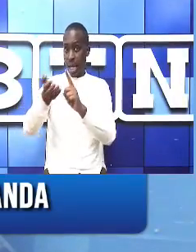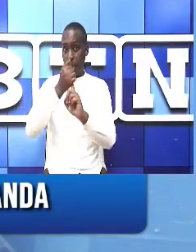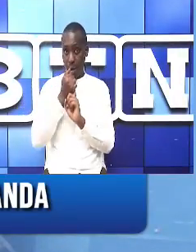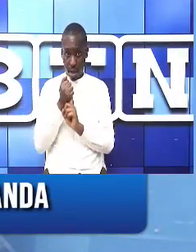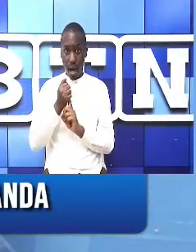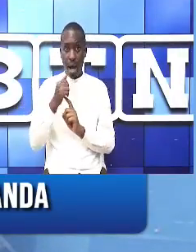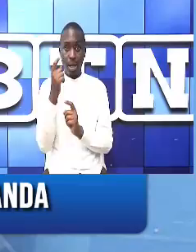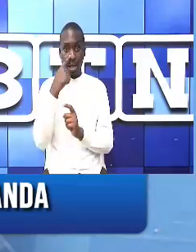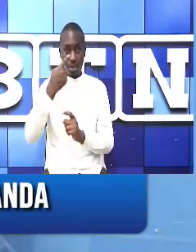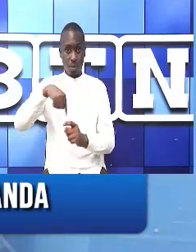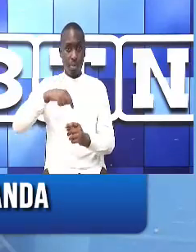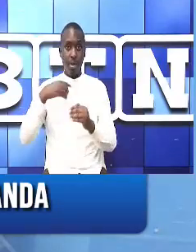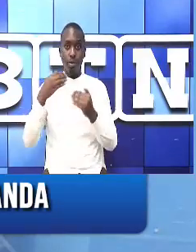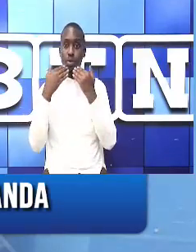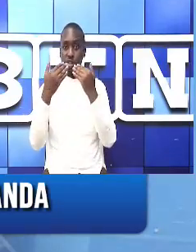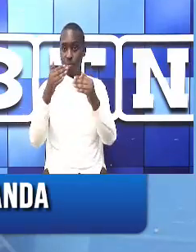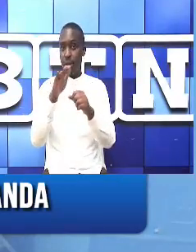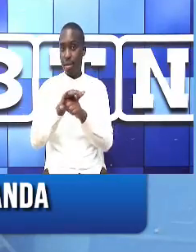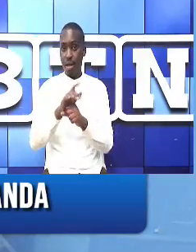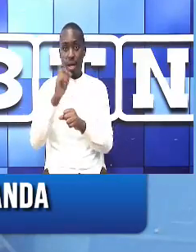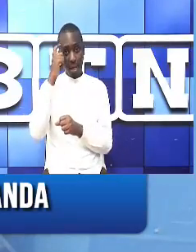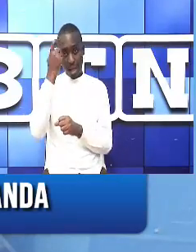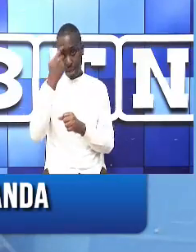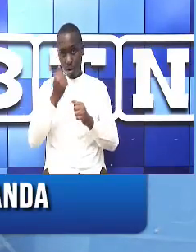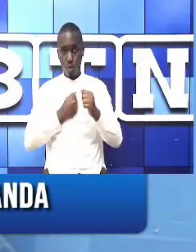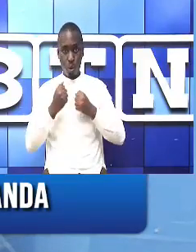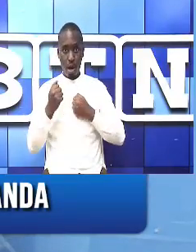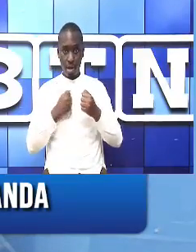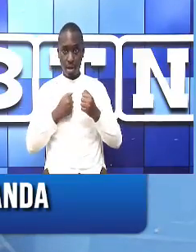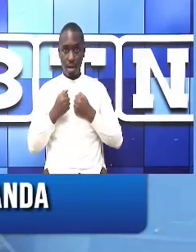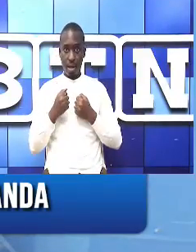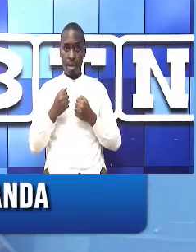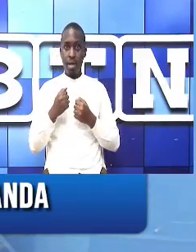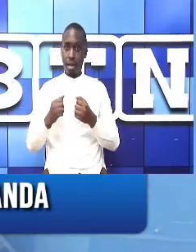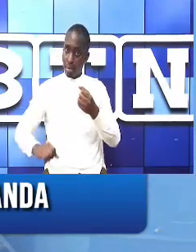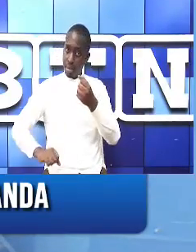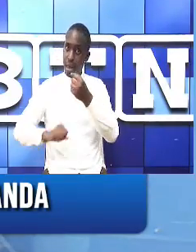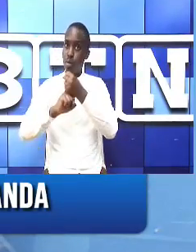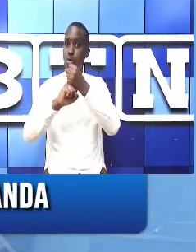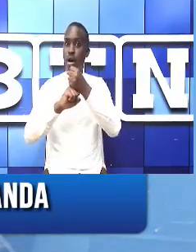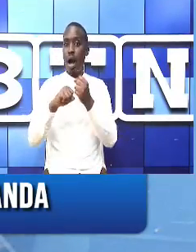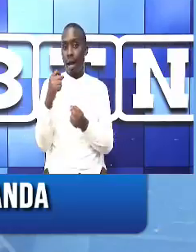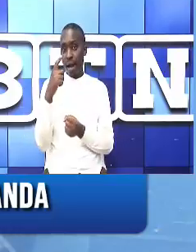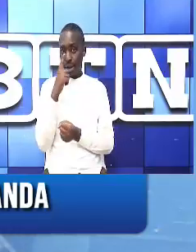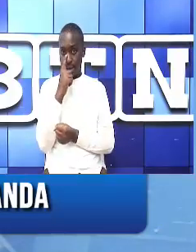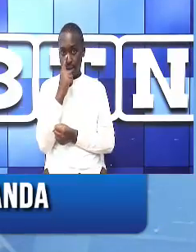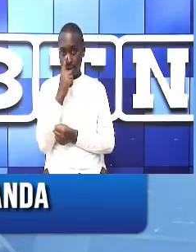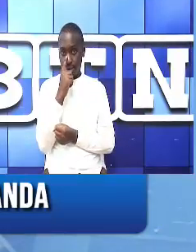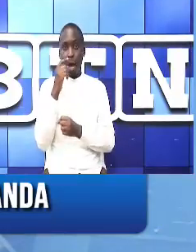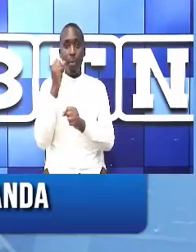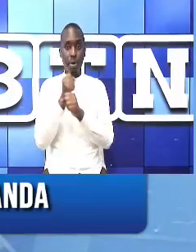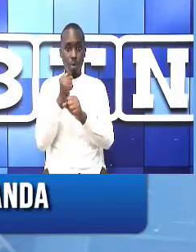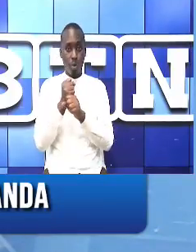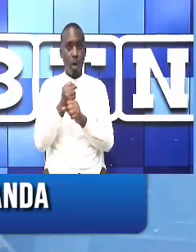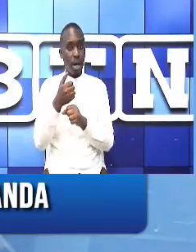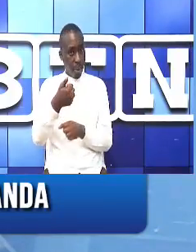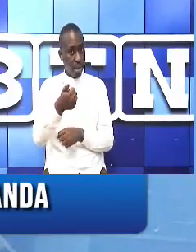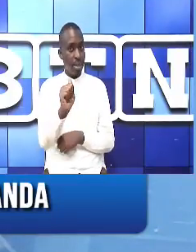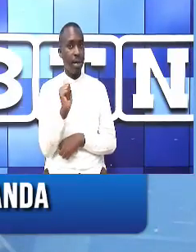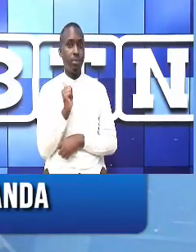ikaboneka kandi turanashima cyane ko leta y'u Rwanda rwose yayibiteye inkunga kandi bikorwa na ba